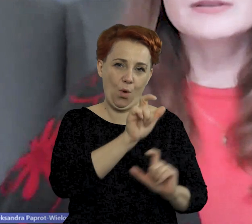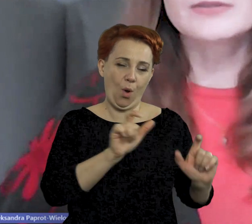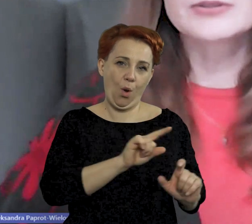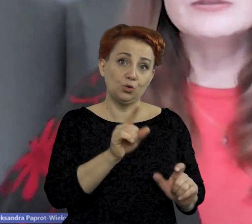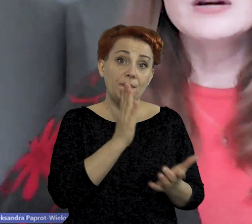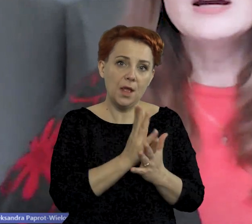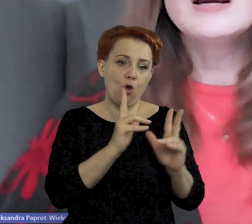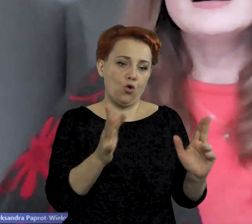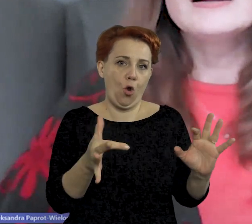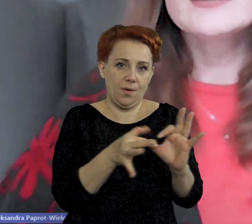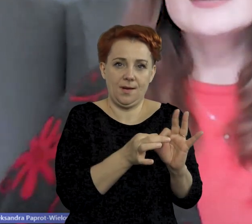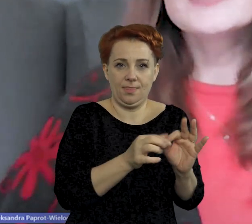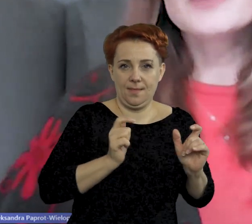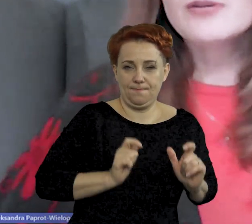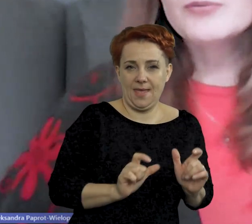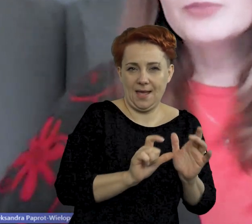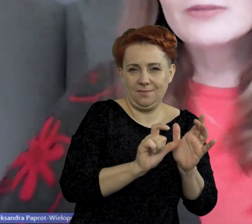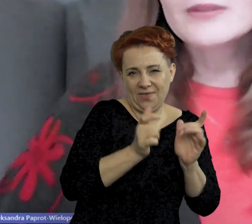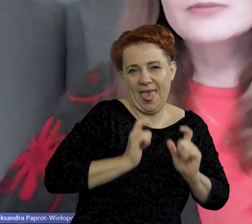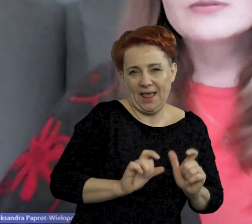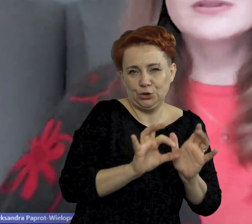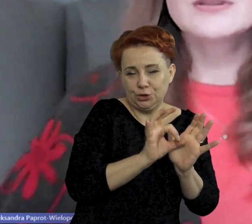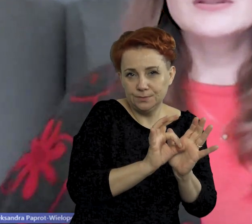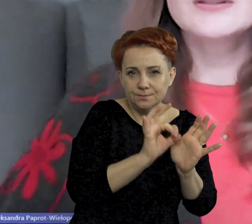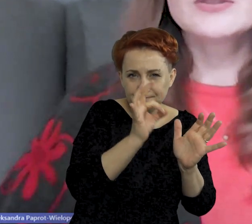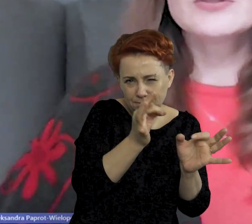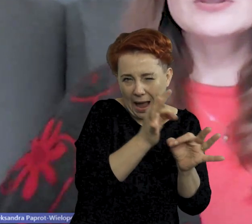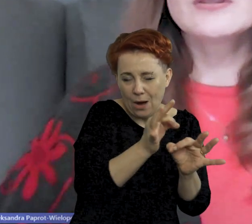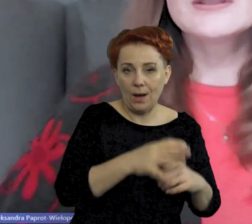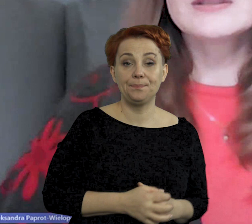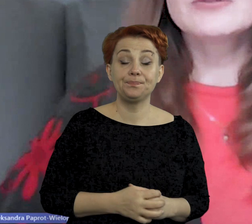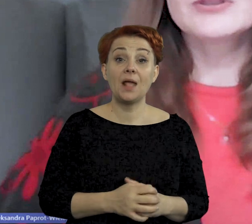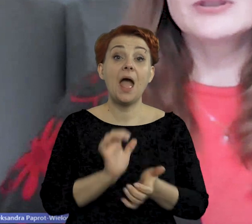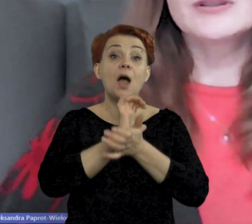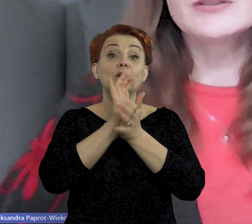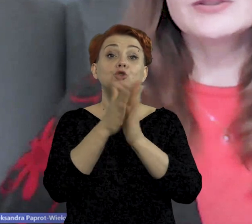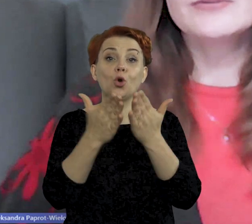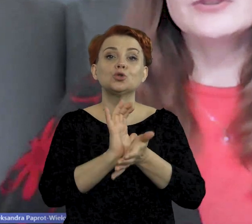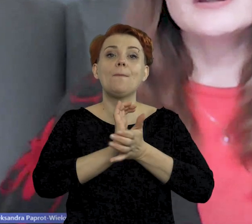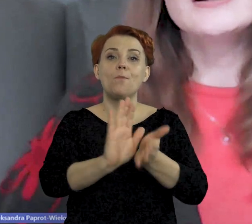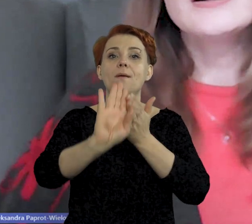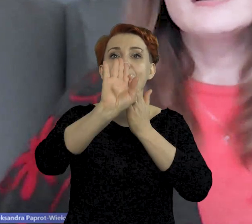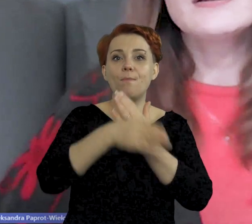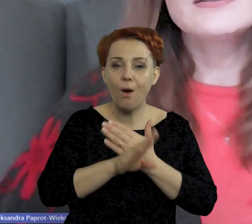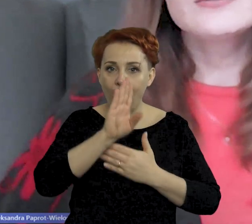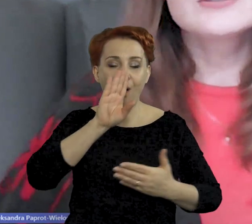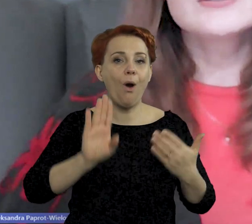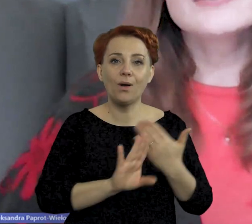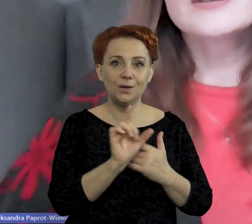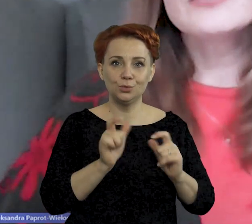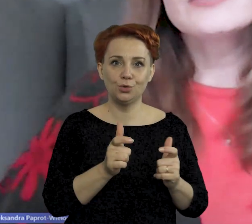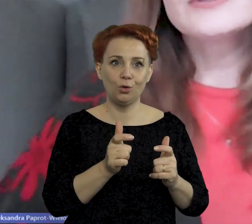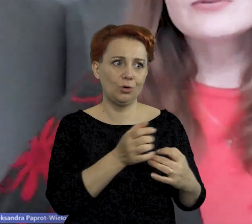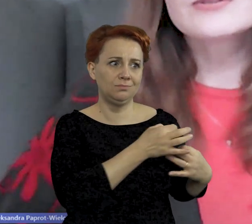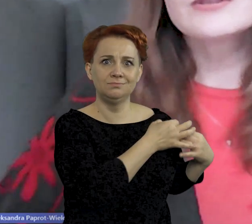konkretną miejscowością. Natomiast po opublikowaniu tej książki okazało się, że rzeczywiście